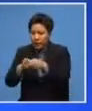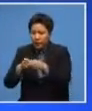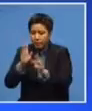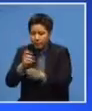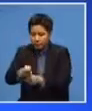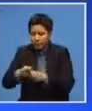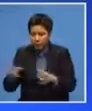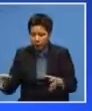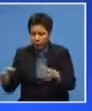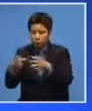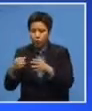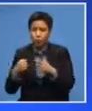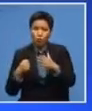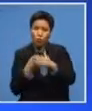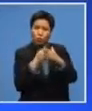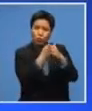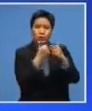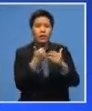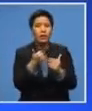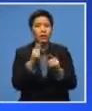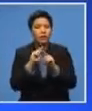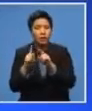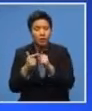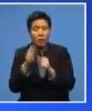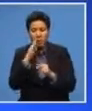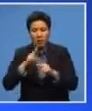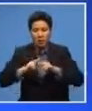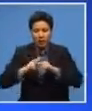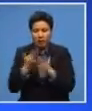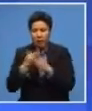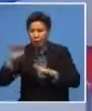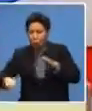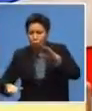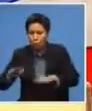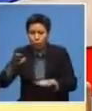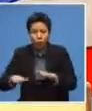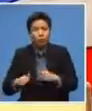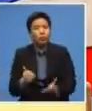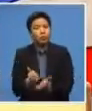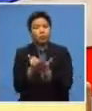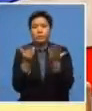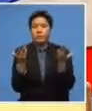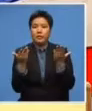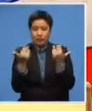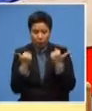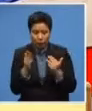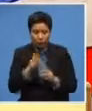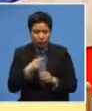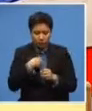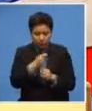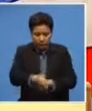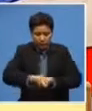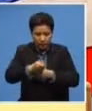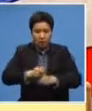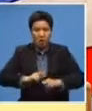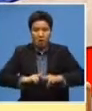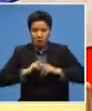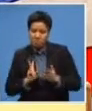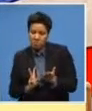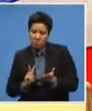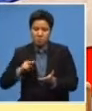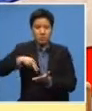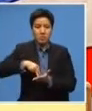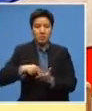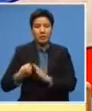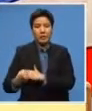ถ้าท่านไม่รวมกลุ่มยังขายตัดราคากันเองมันก็ไม่ได้อีกนะเป็นแพ็กเกจกันให้ดีนะช่วยกันเกษตรกรต้องเข้มแข็งด้วยตัวเองนะครับเ